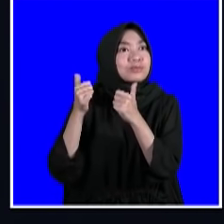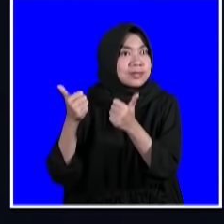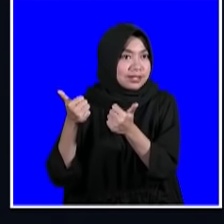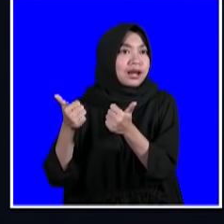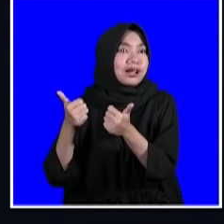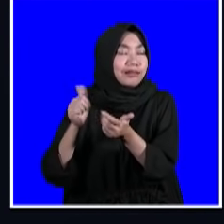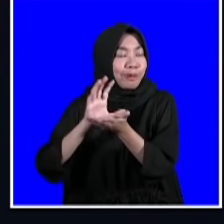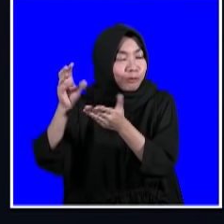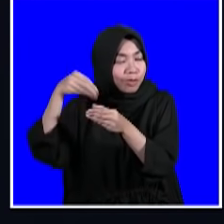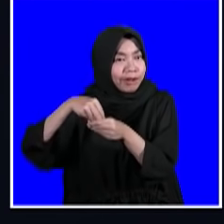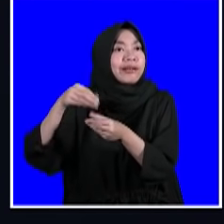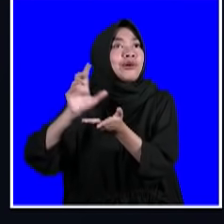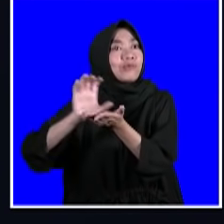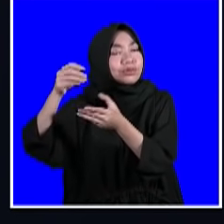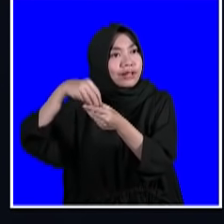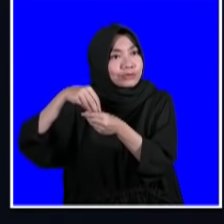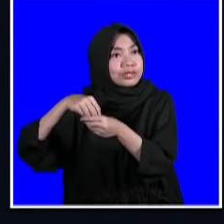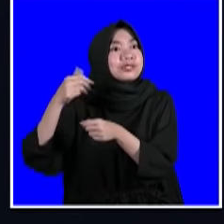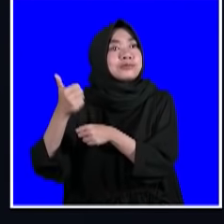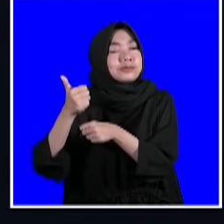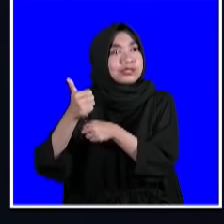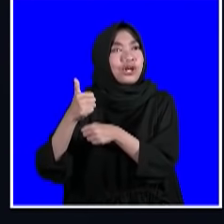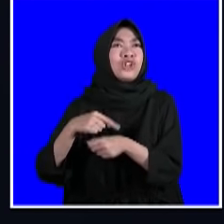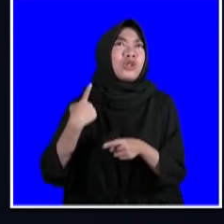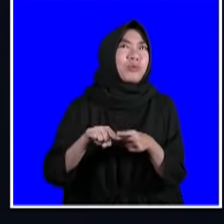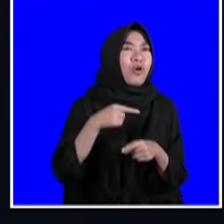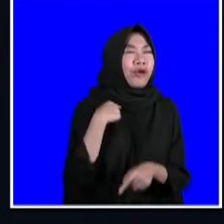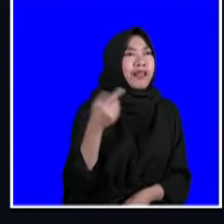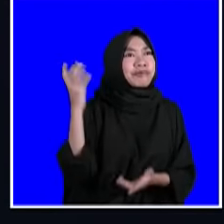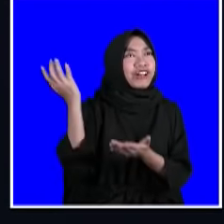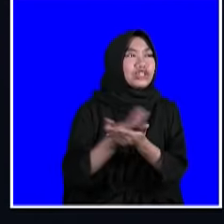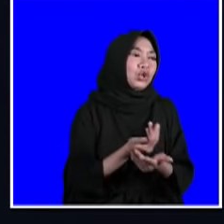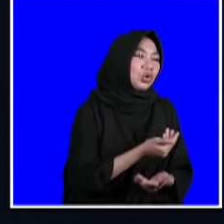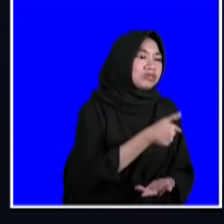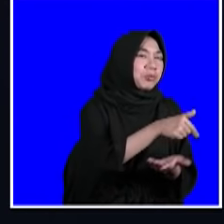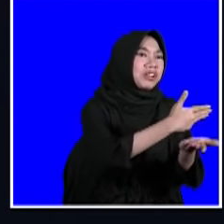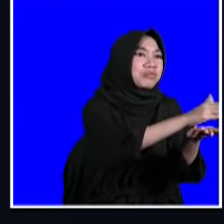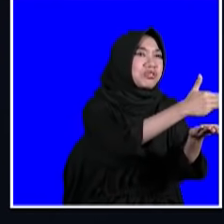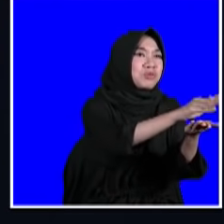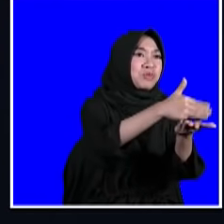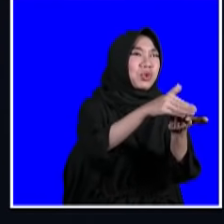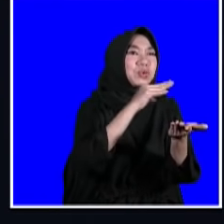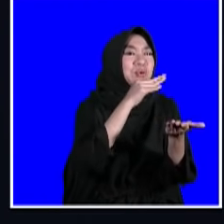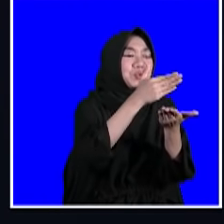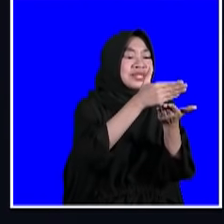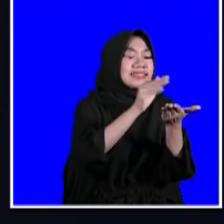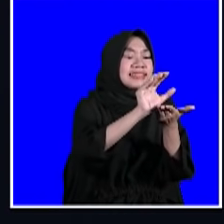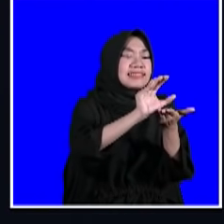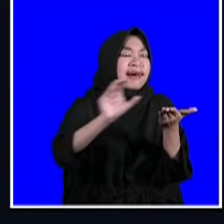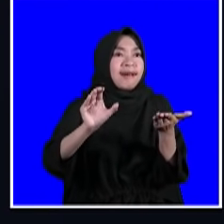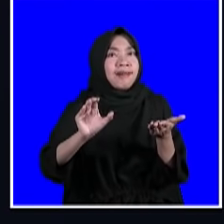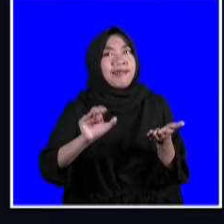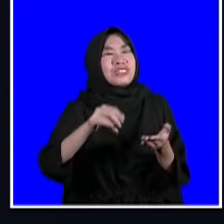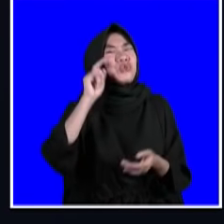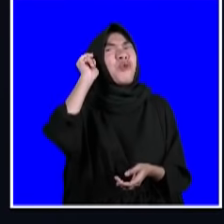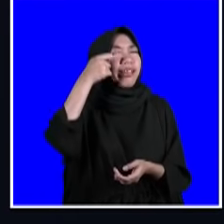investasikan. Namun, kalau kita menunggu sisa atau menunggu surplus, biasanya susah terjadi sisa itu.